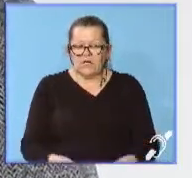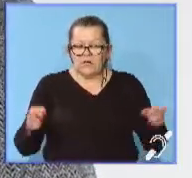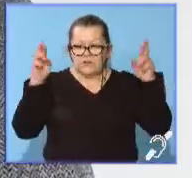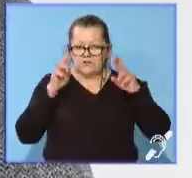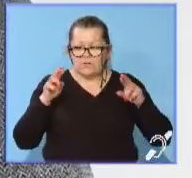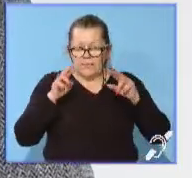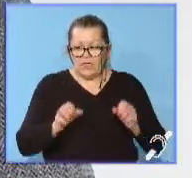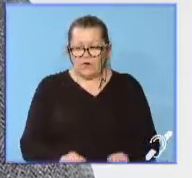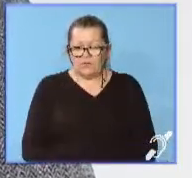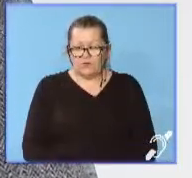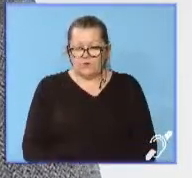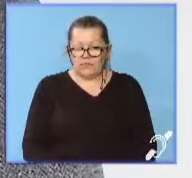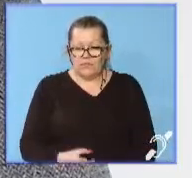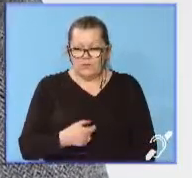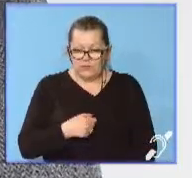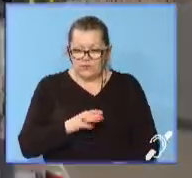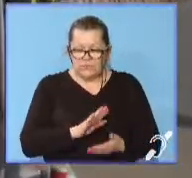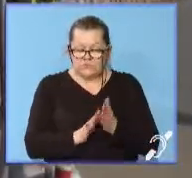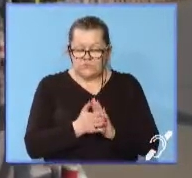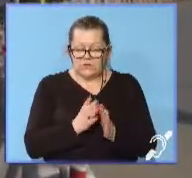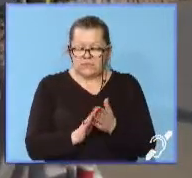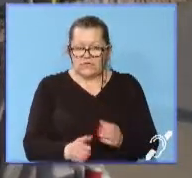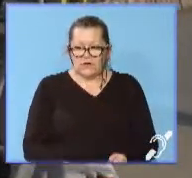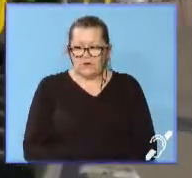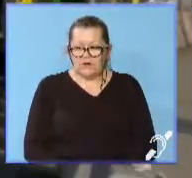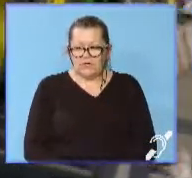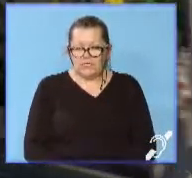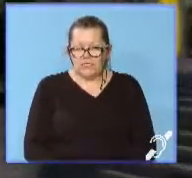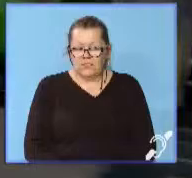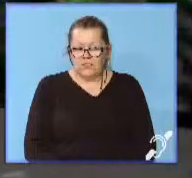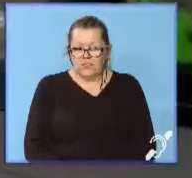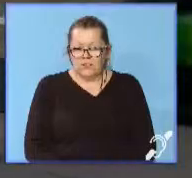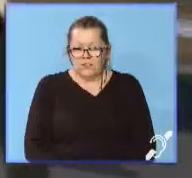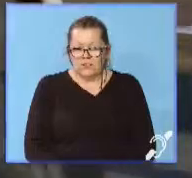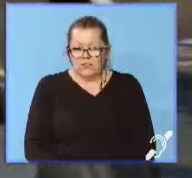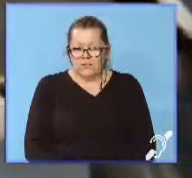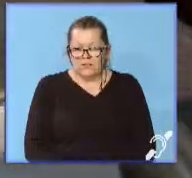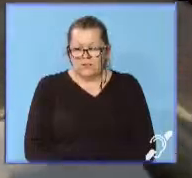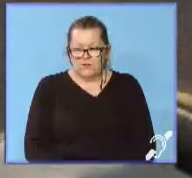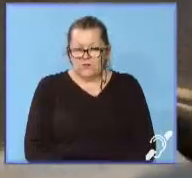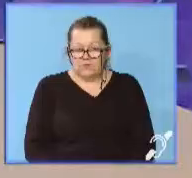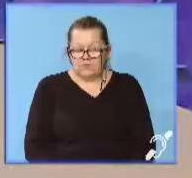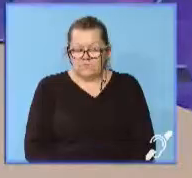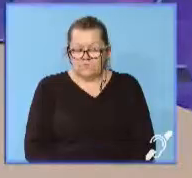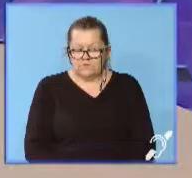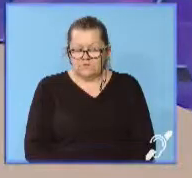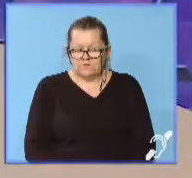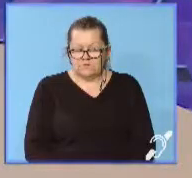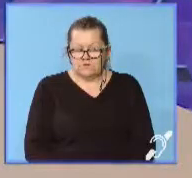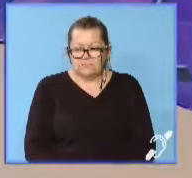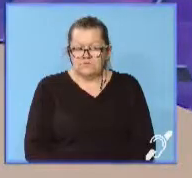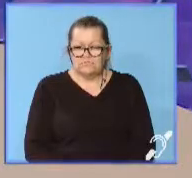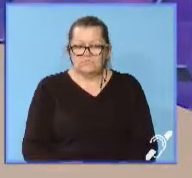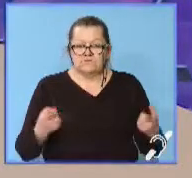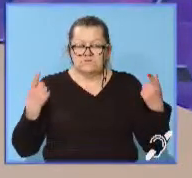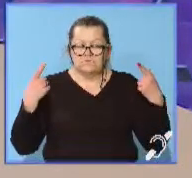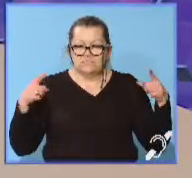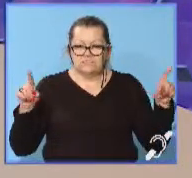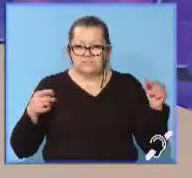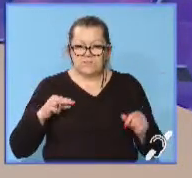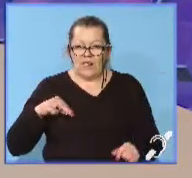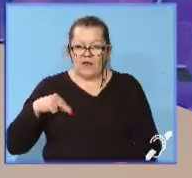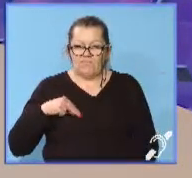lucrurile se vor reglementa la nivel central și se vor se vor liniști eveniment de